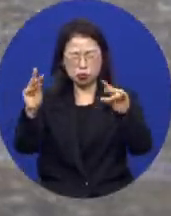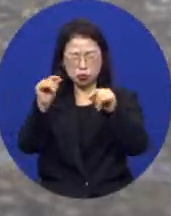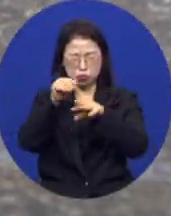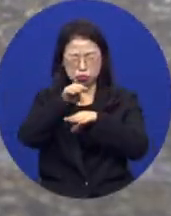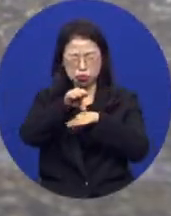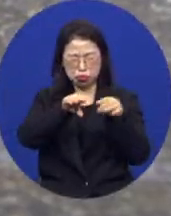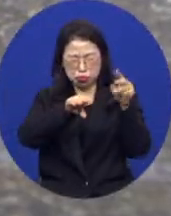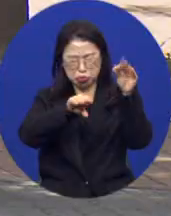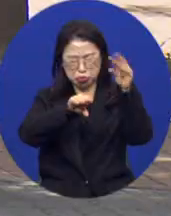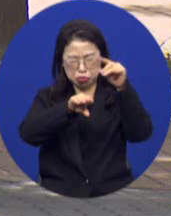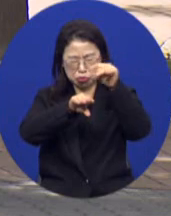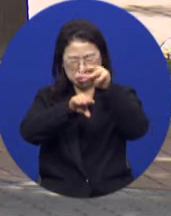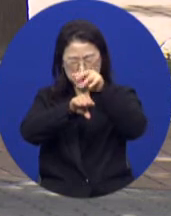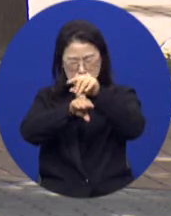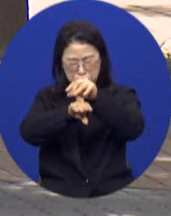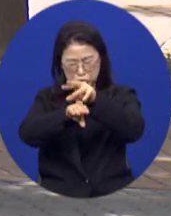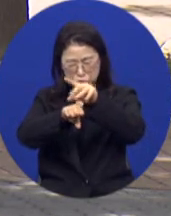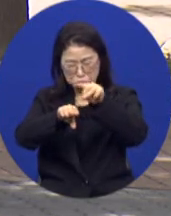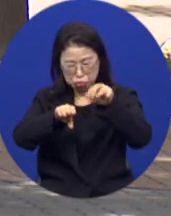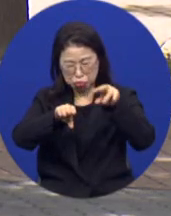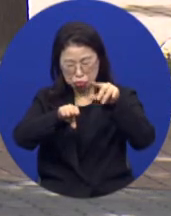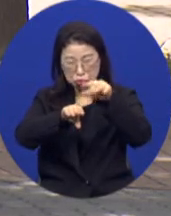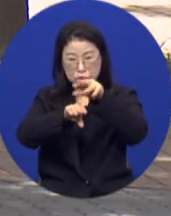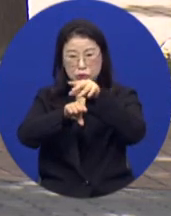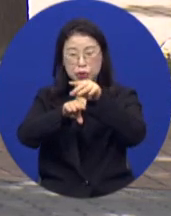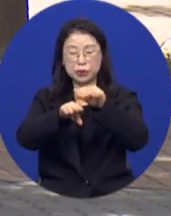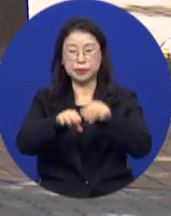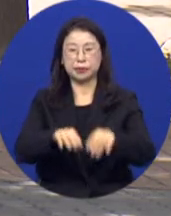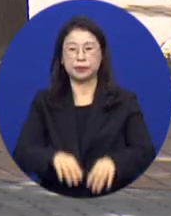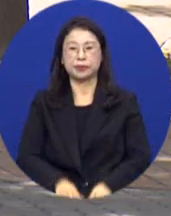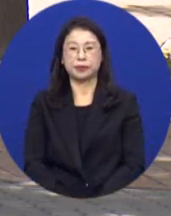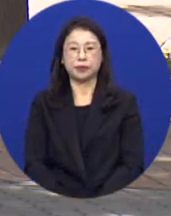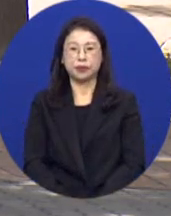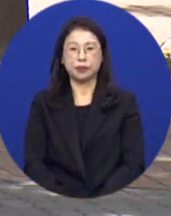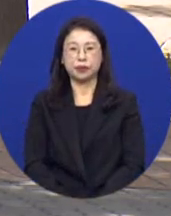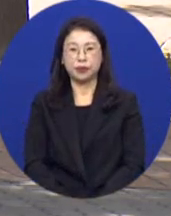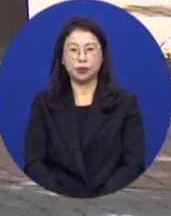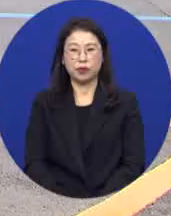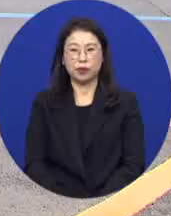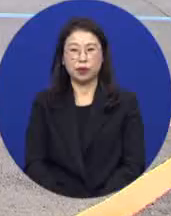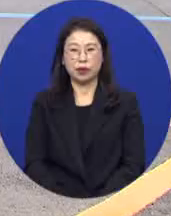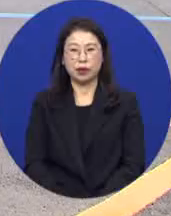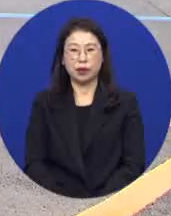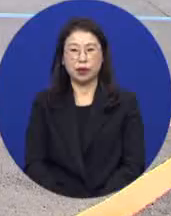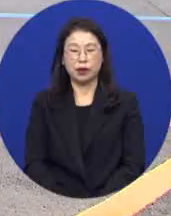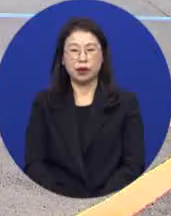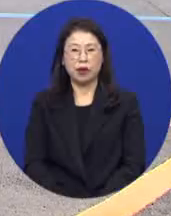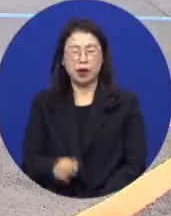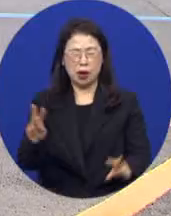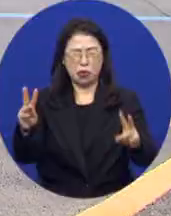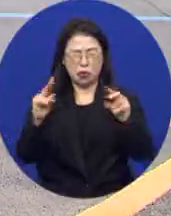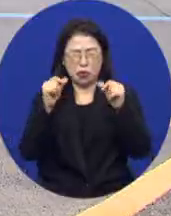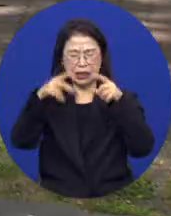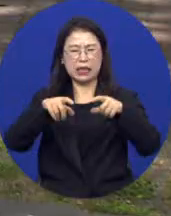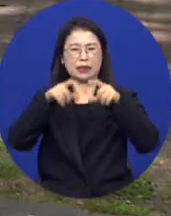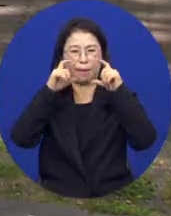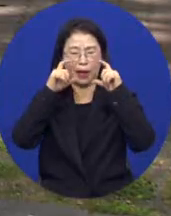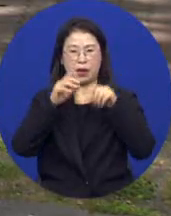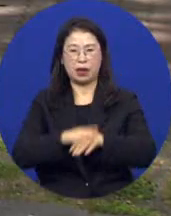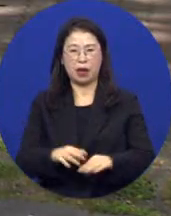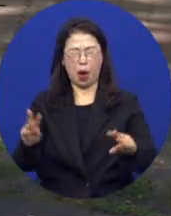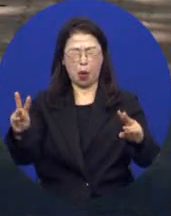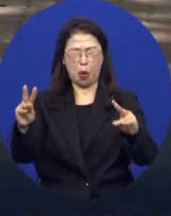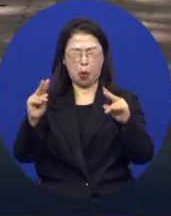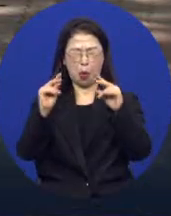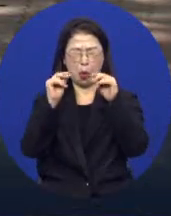가득 쌓였습니다. 고농도 미세먼지에 시민들은 한동안 쓰지 않았던 마스크를 다시 꺼냈습니다.